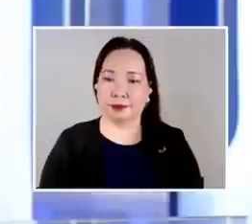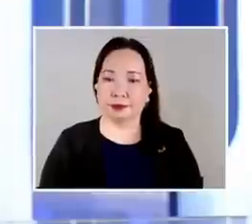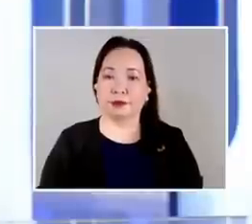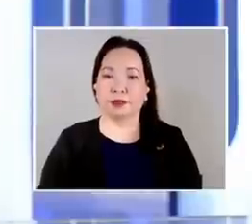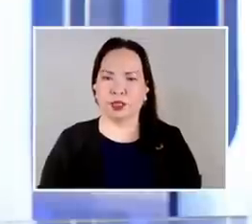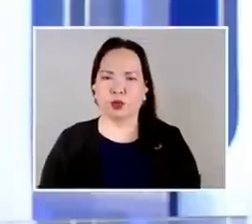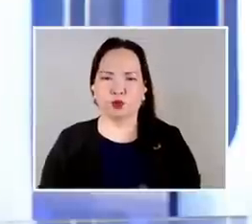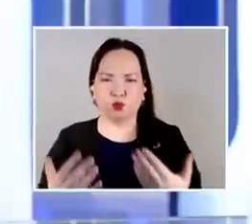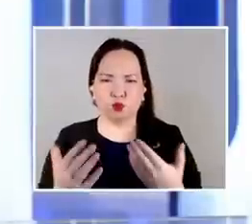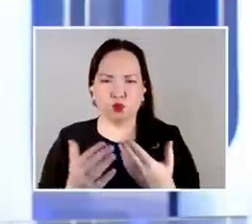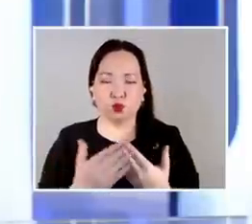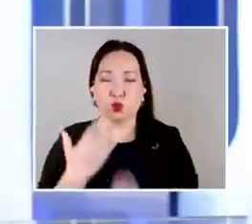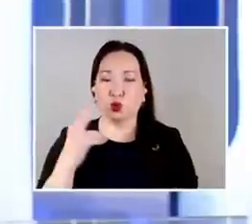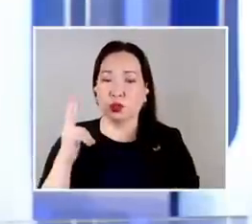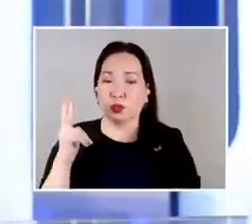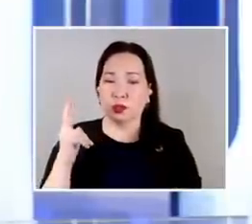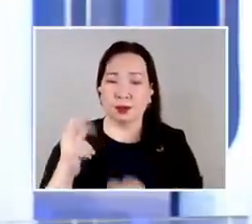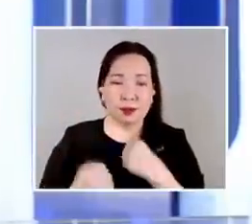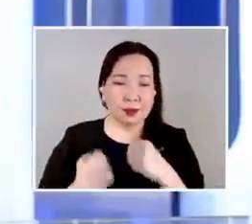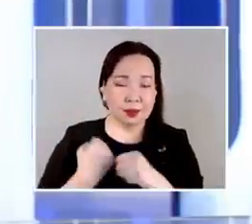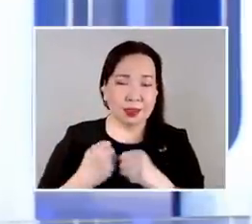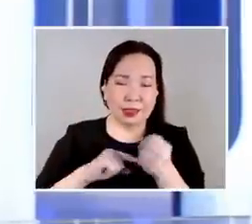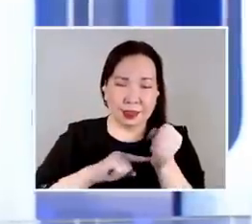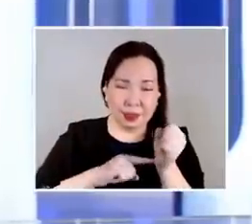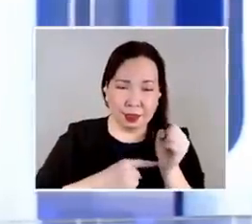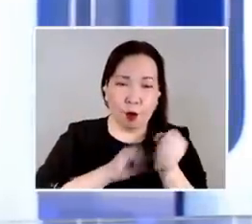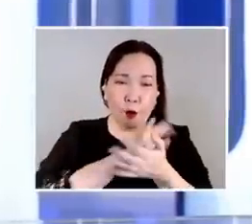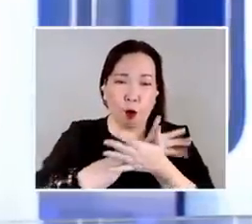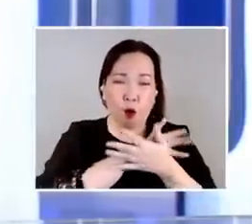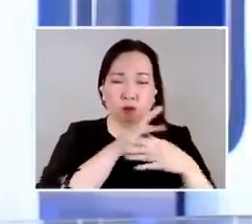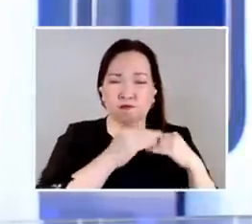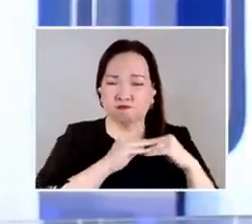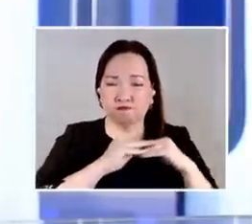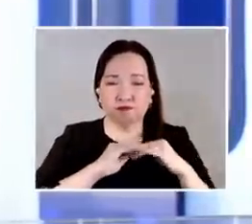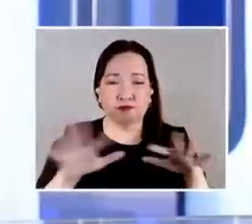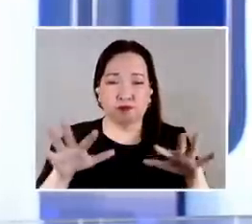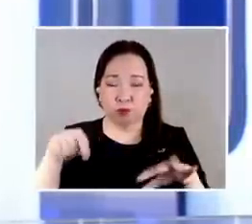Halos 3 taon mula nang unang kumalat ang COVID-19 sa bansa,